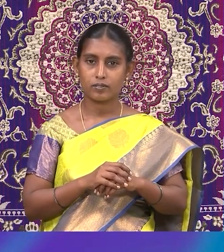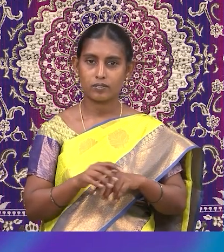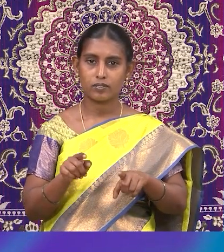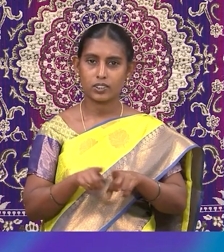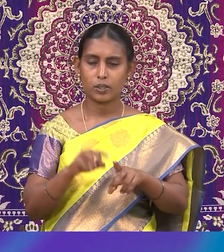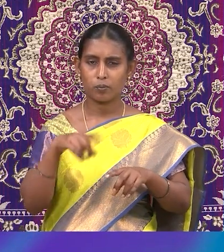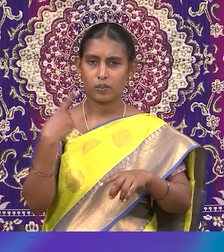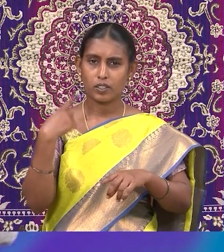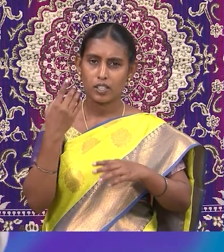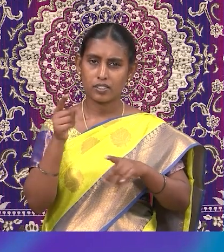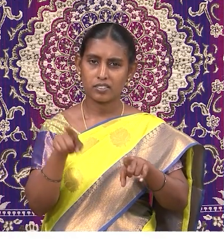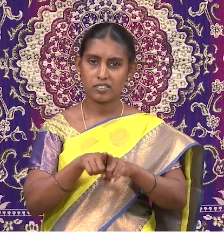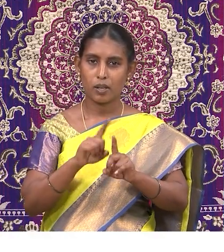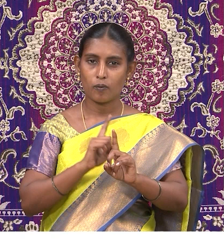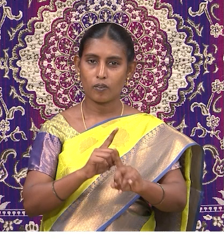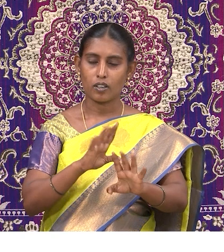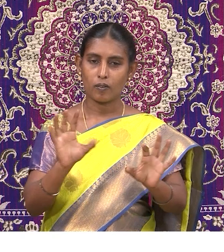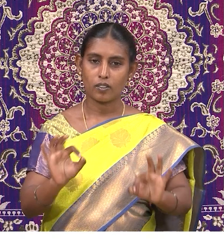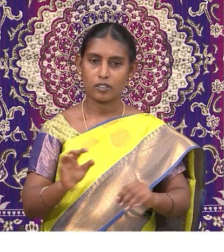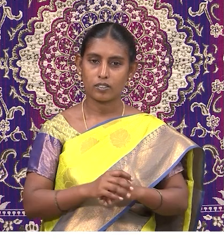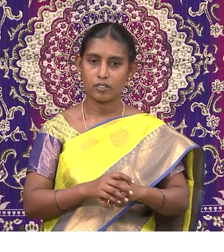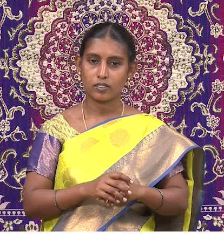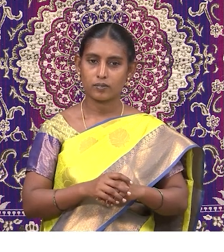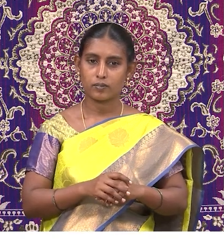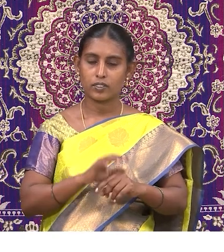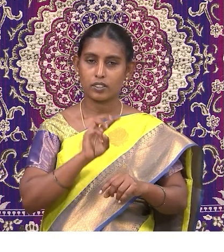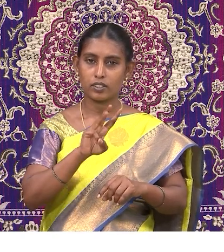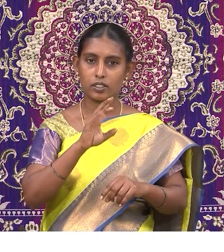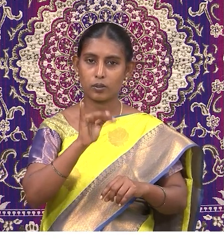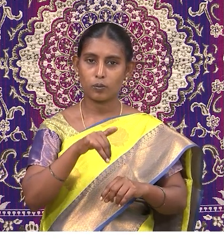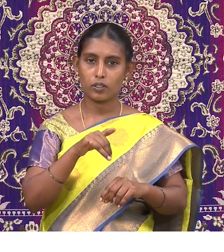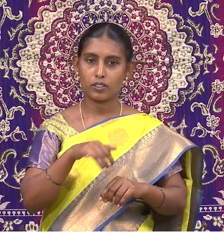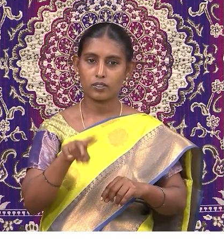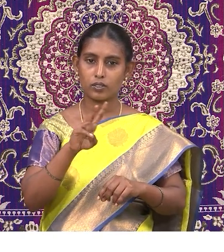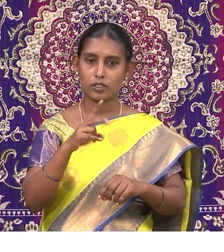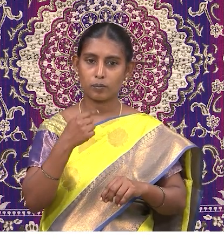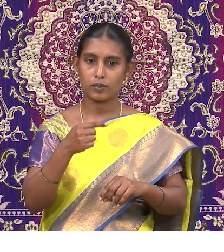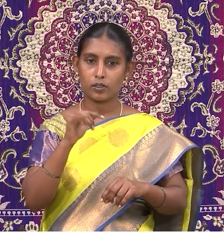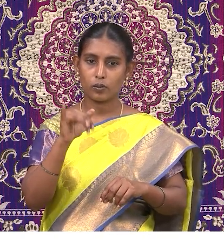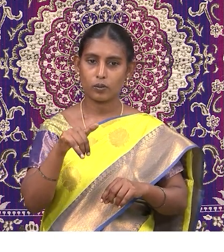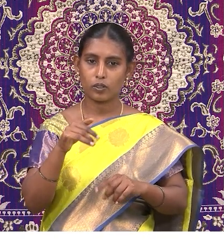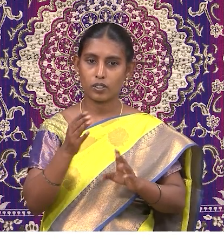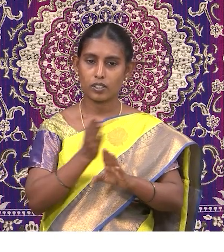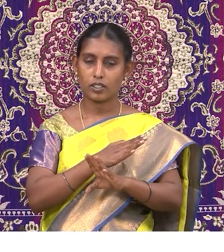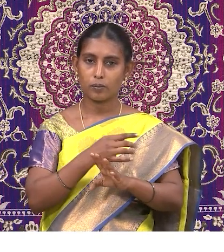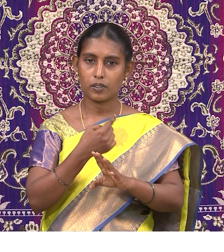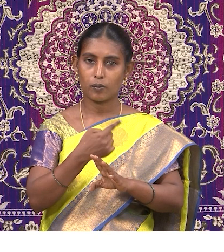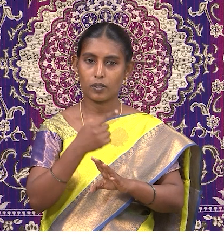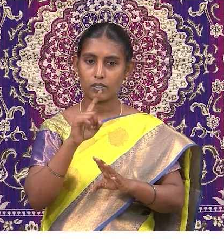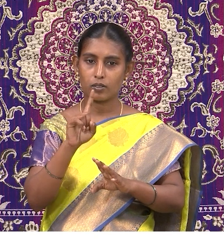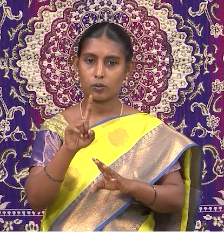அப்போ எப்பயும் போட மாதிரி போட வேண்டியது தான். ஒய் ஸ்கொயருக்கு பக்கத்தில் இருக்கிற த்ரீ தான் ஏ, ஒய்க்கு பக்கத்தில் கூட மைனஸ் ஒன்று தான்